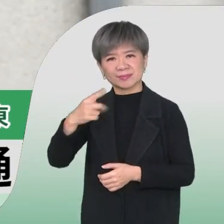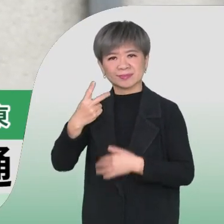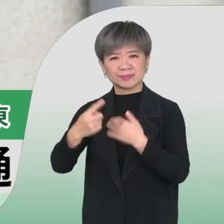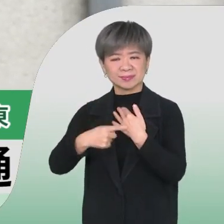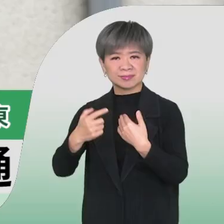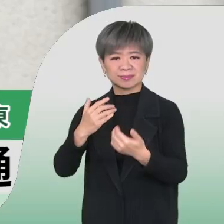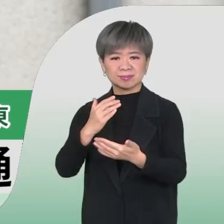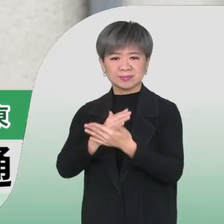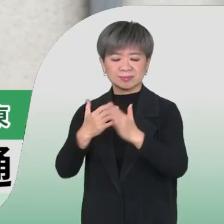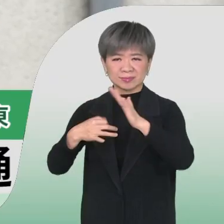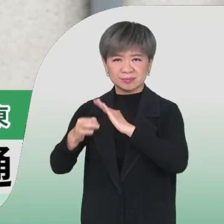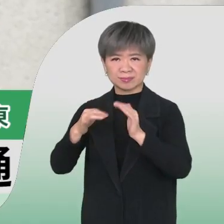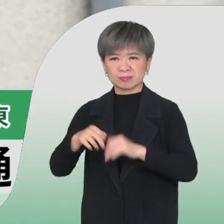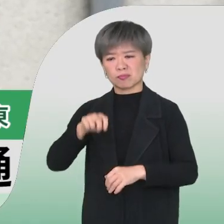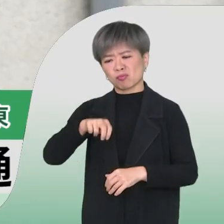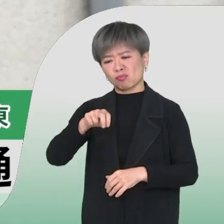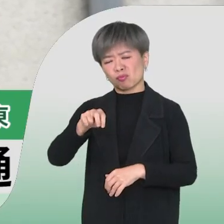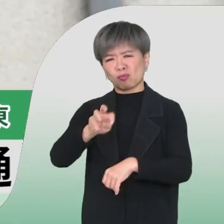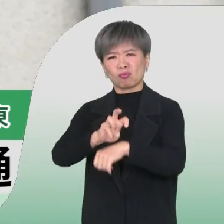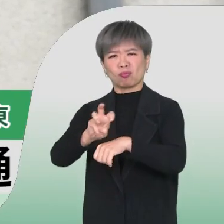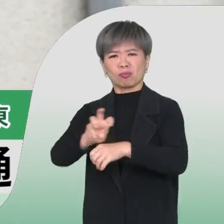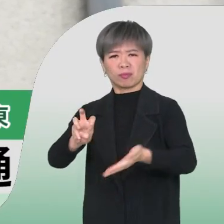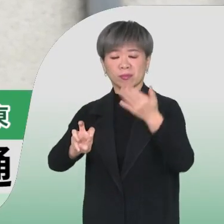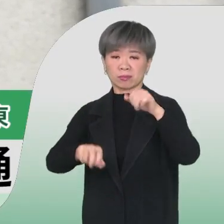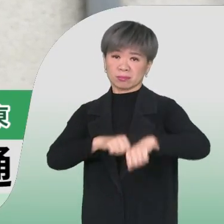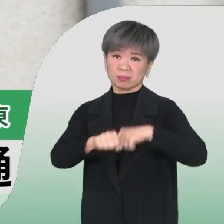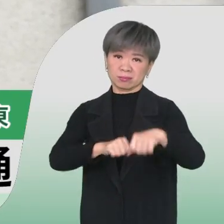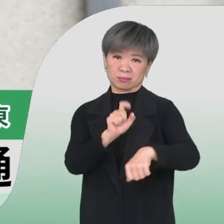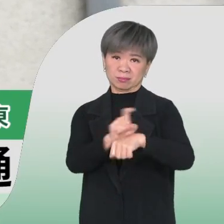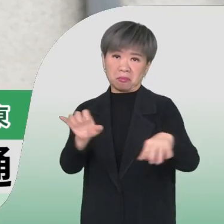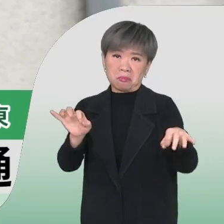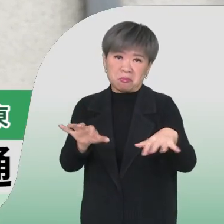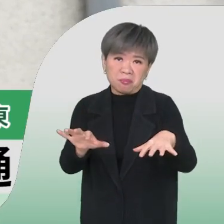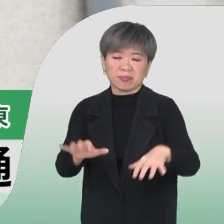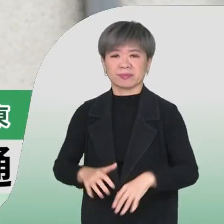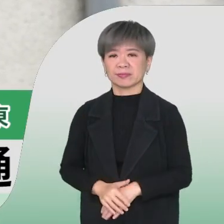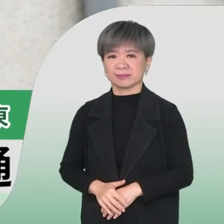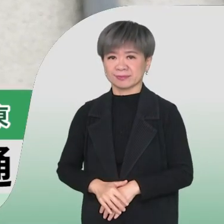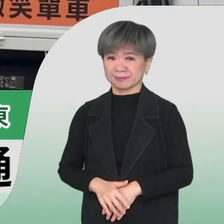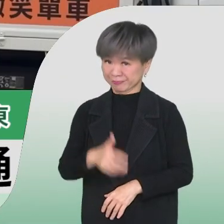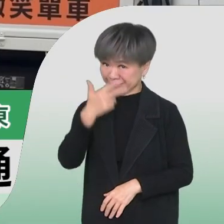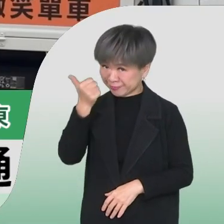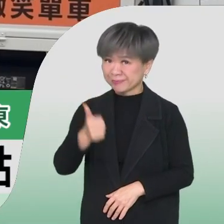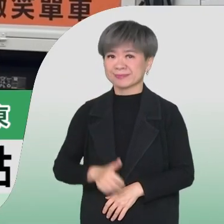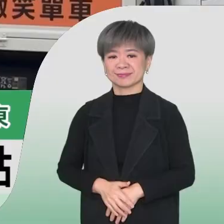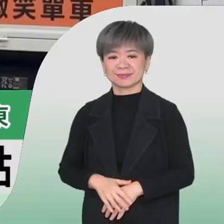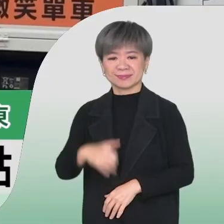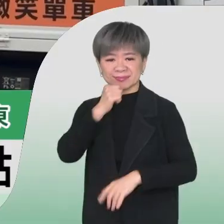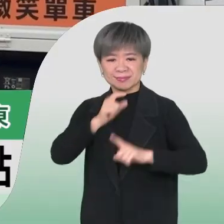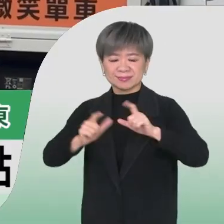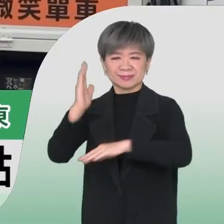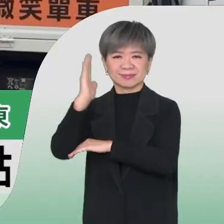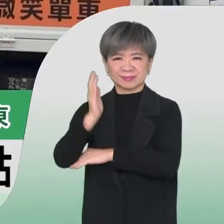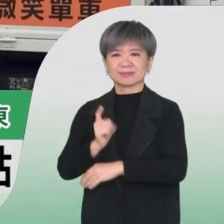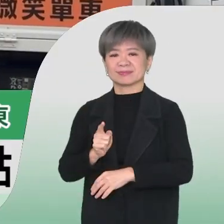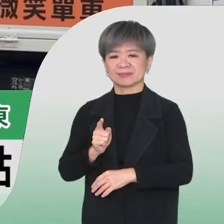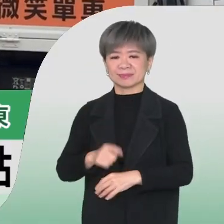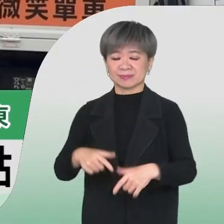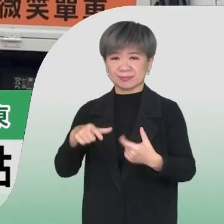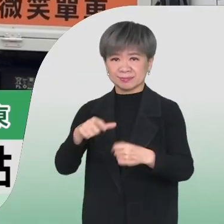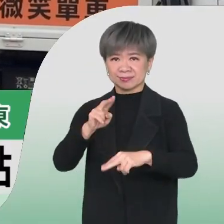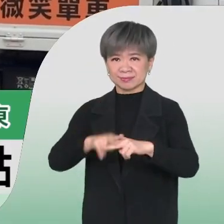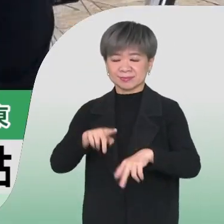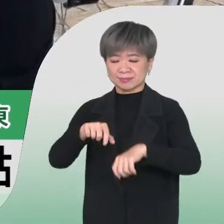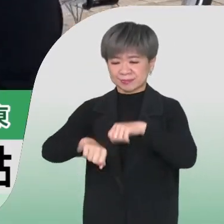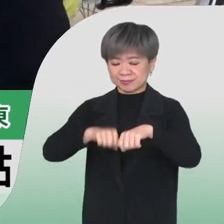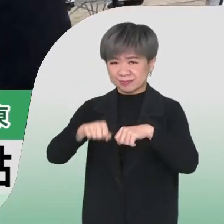大概走路要30分钟，骑 U bike 就10分钟就可以到，这样，所以就非常方便。 台湾政府启动公共私人车营运